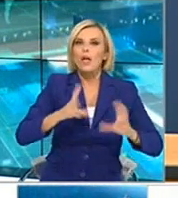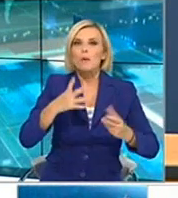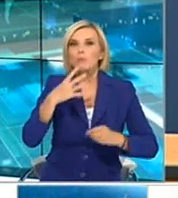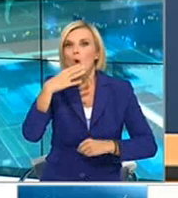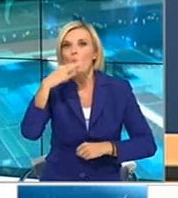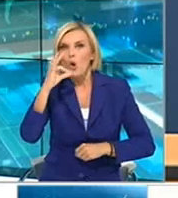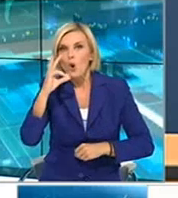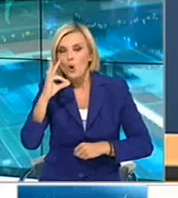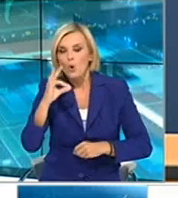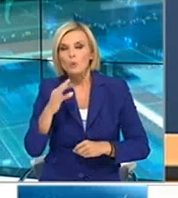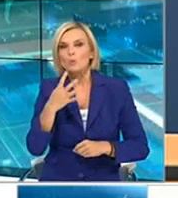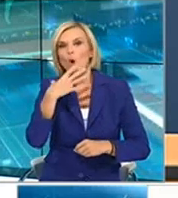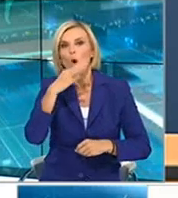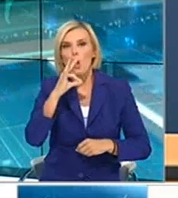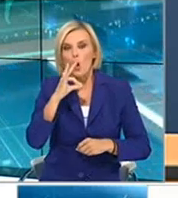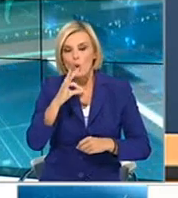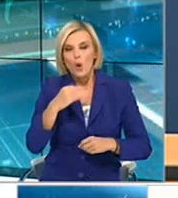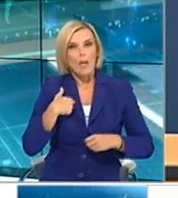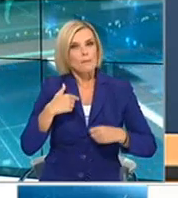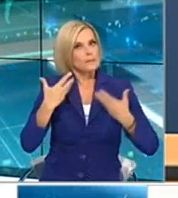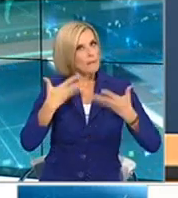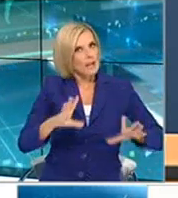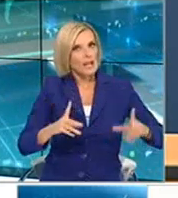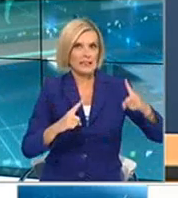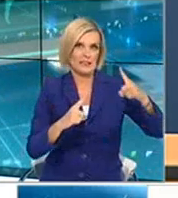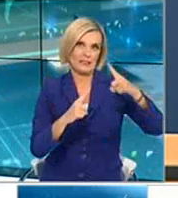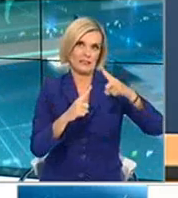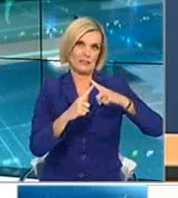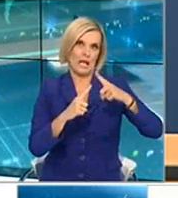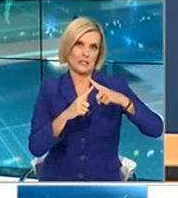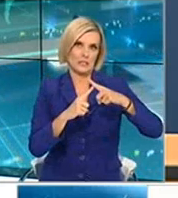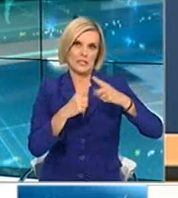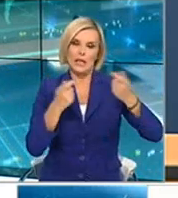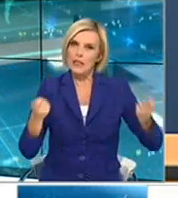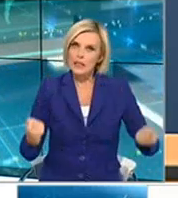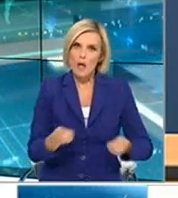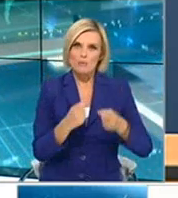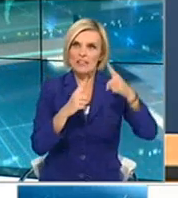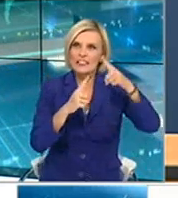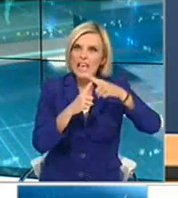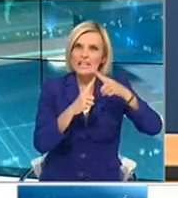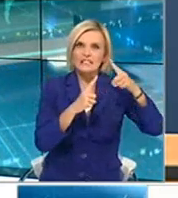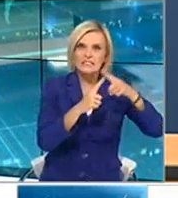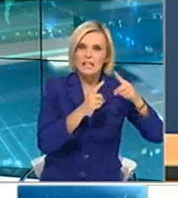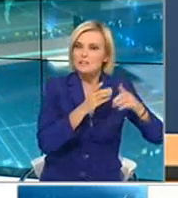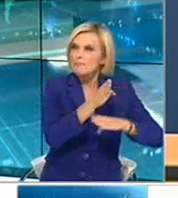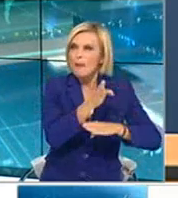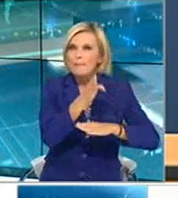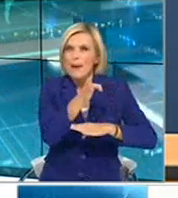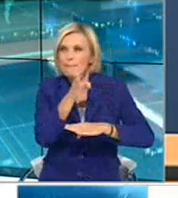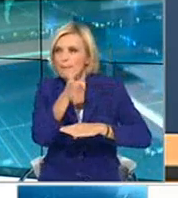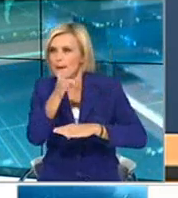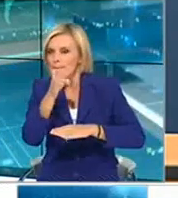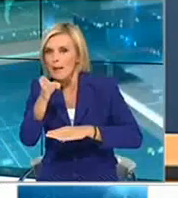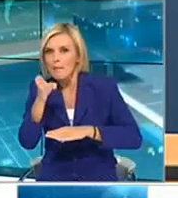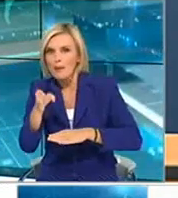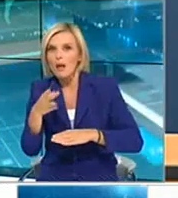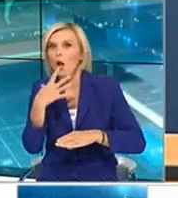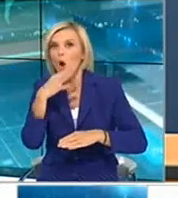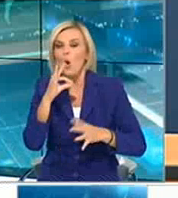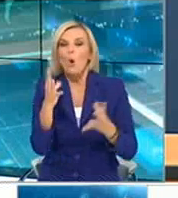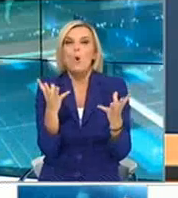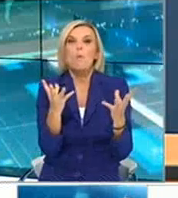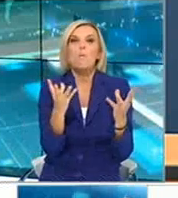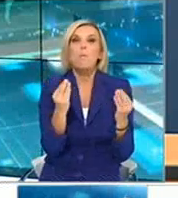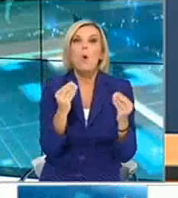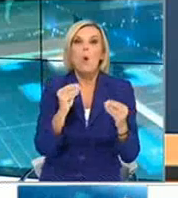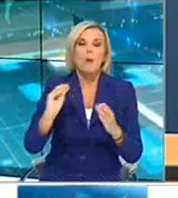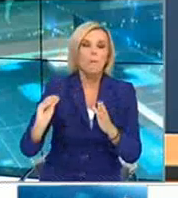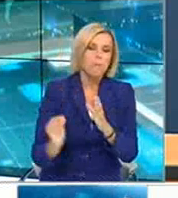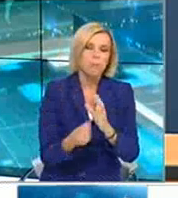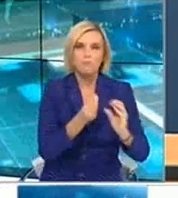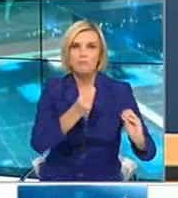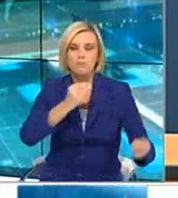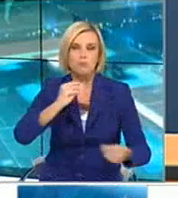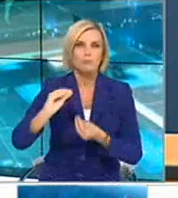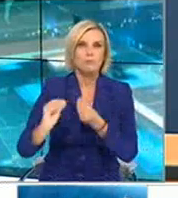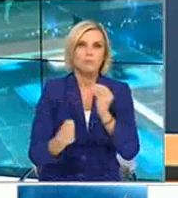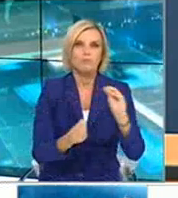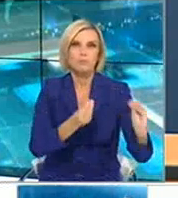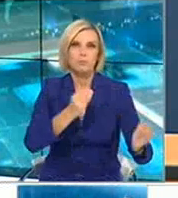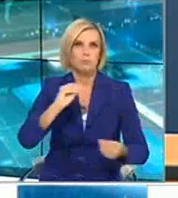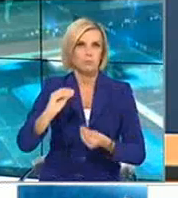ο αυξημένος εργαστηριακός έλεγχος και η διενέργεια πιο στοχευμένων ελέγχων που αφορούν και συρροές ασθενών.